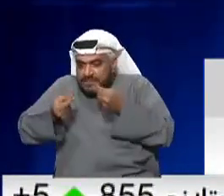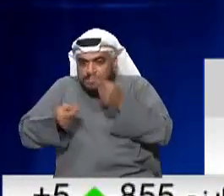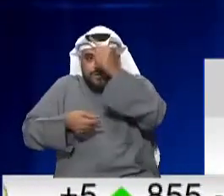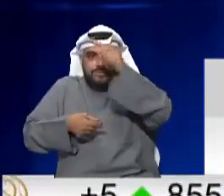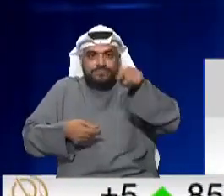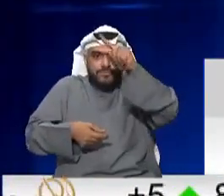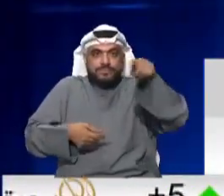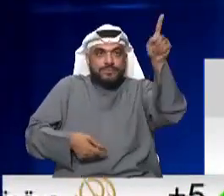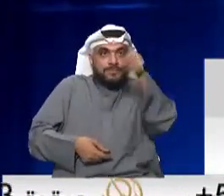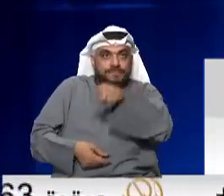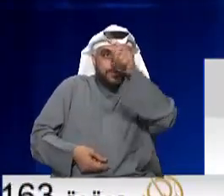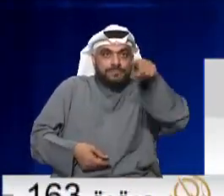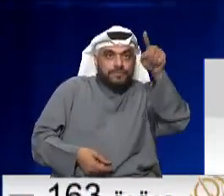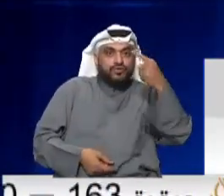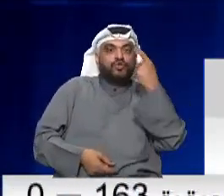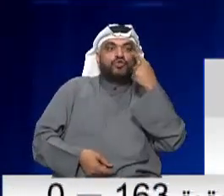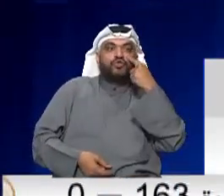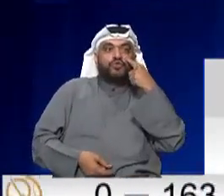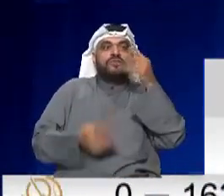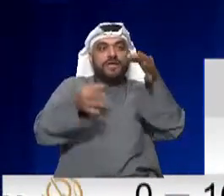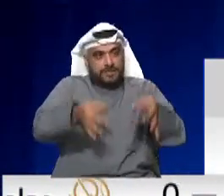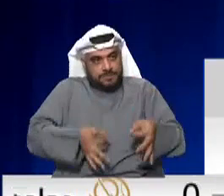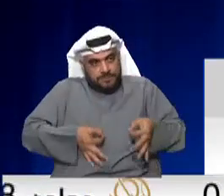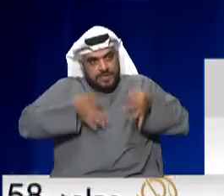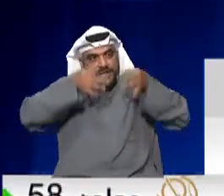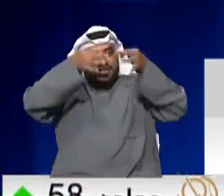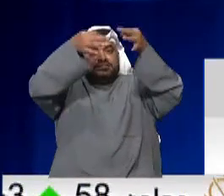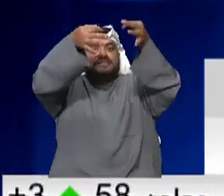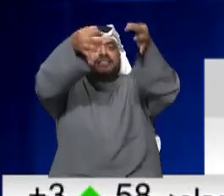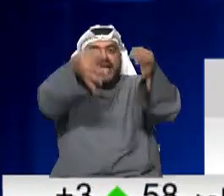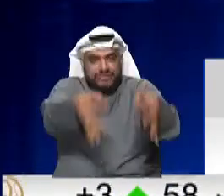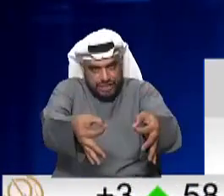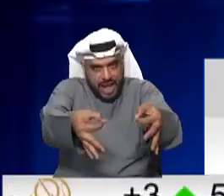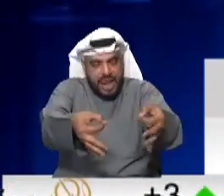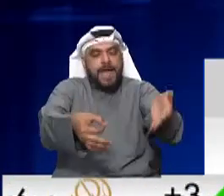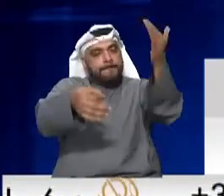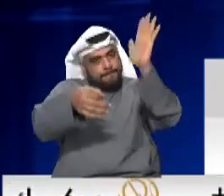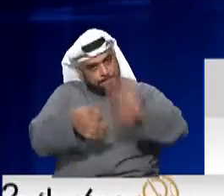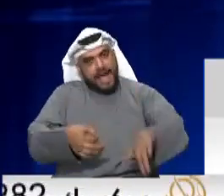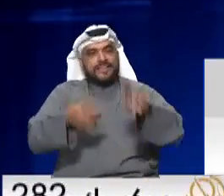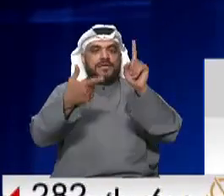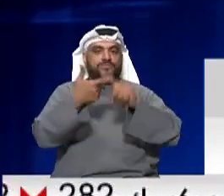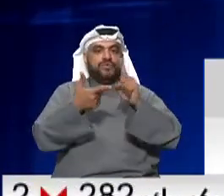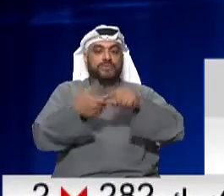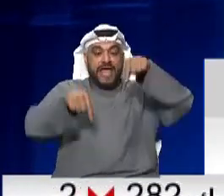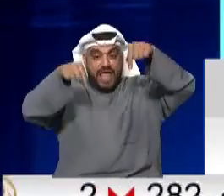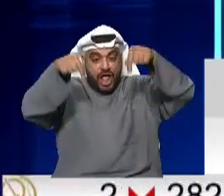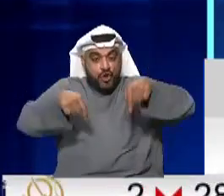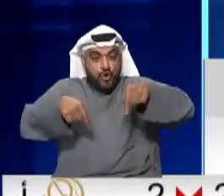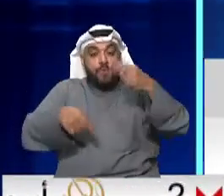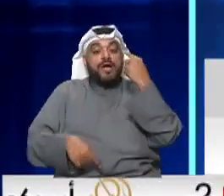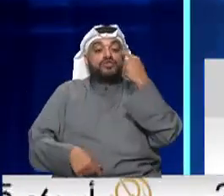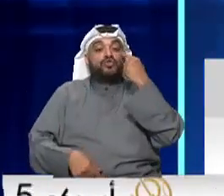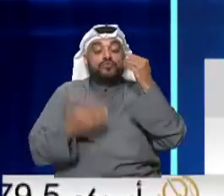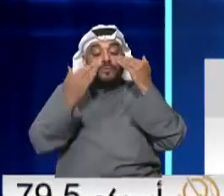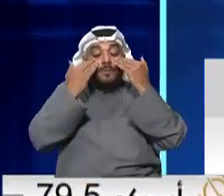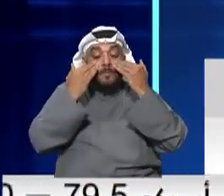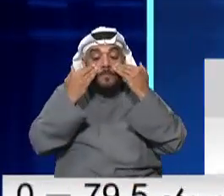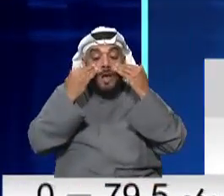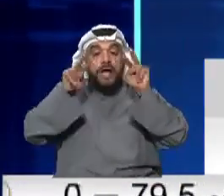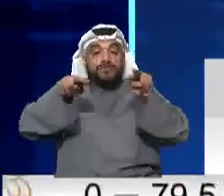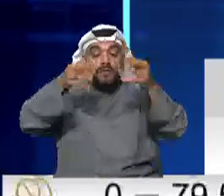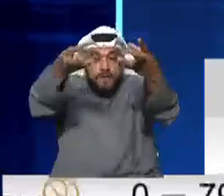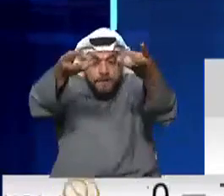المحكمه بالدائرتين كما قررت تاجيل النظر بالطعون الانتخابيه الى جلسه اليوم للاطلاع على محاضر